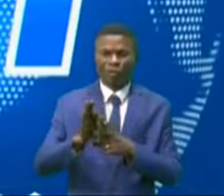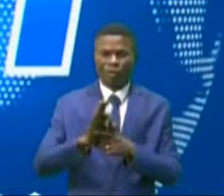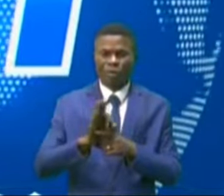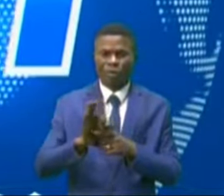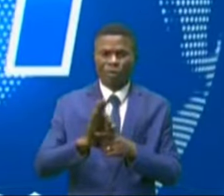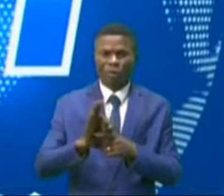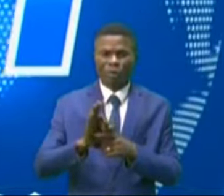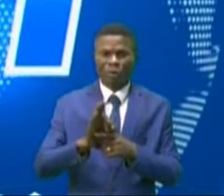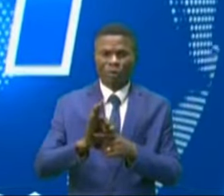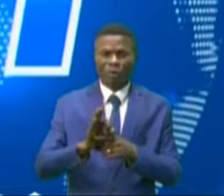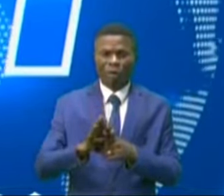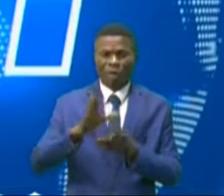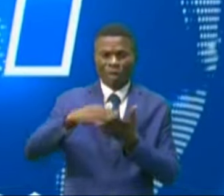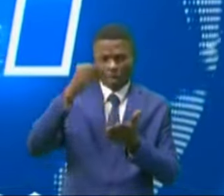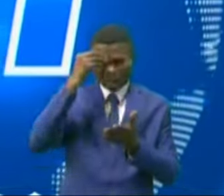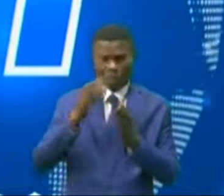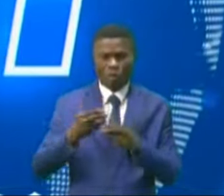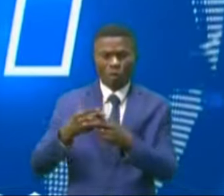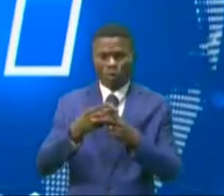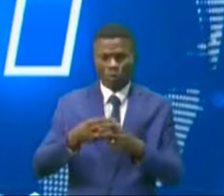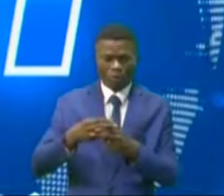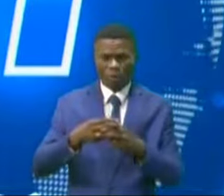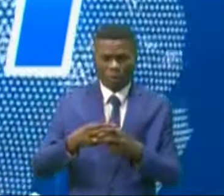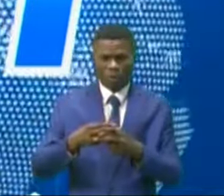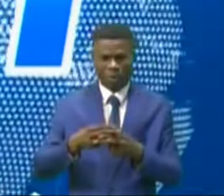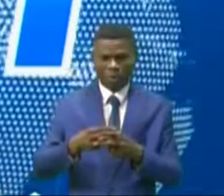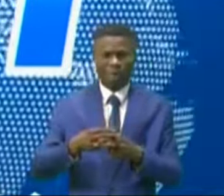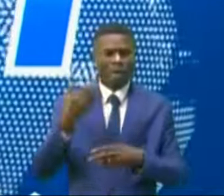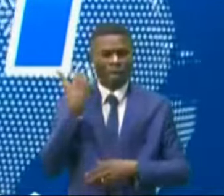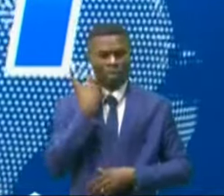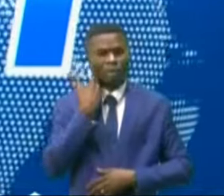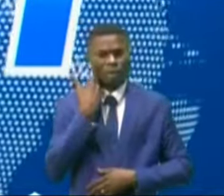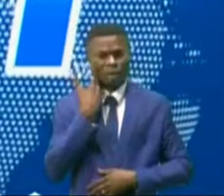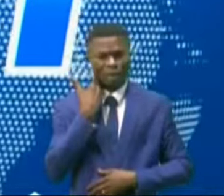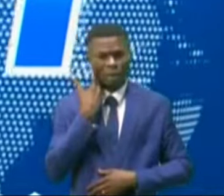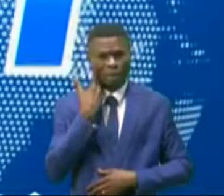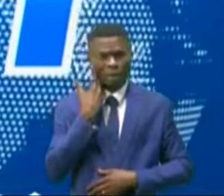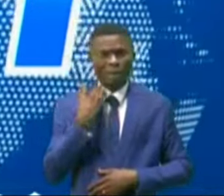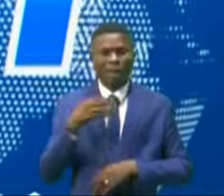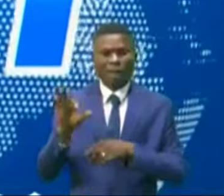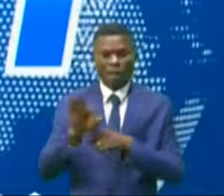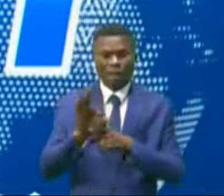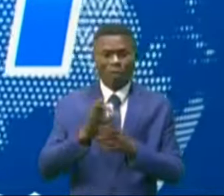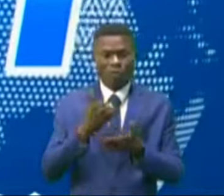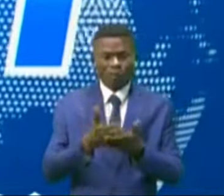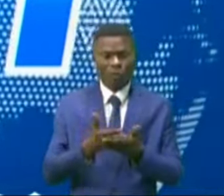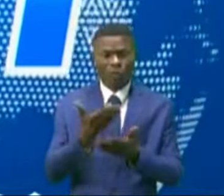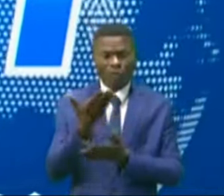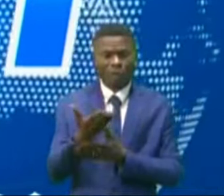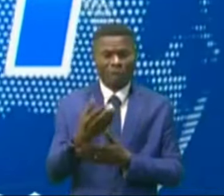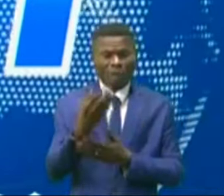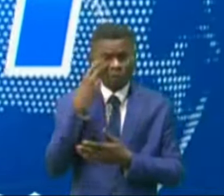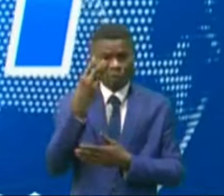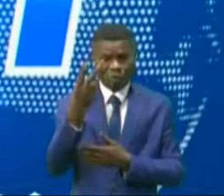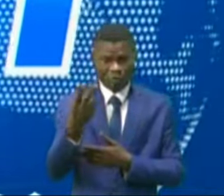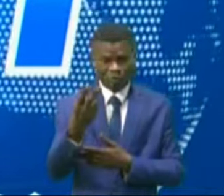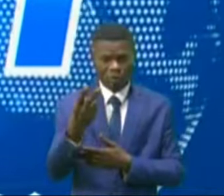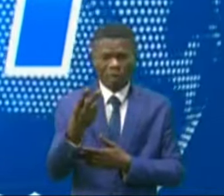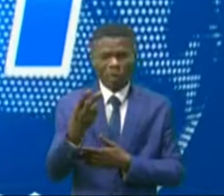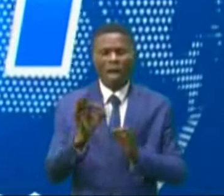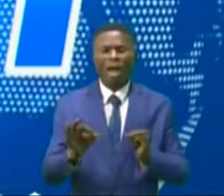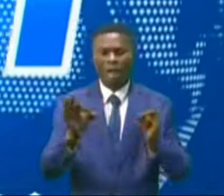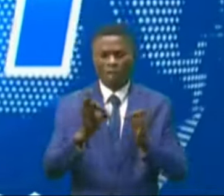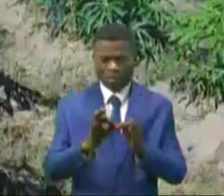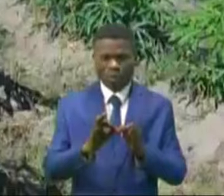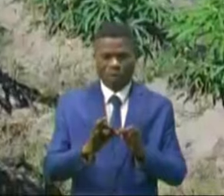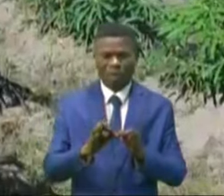nouvelle application de surveillance des maladies. Cet atelier, je vous prie de suivre sa teneur dans ce